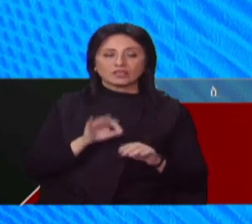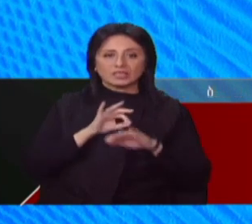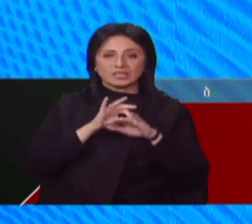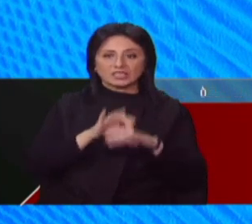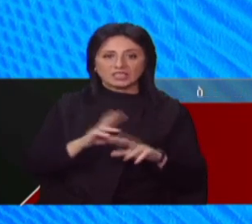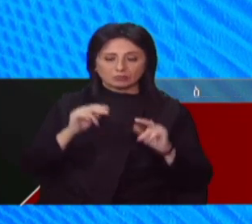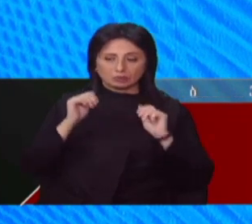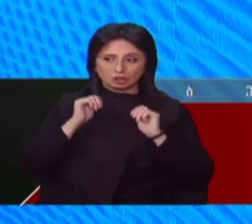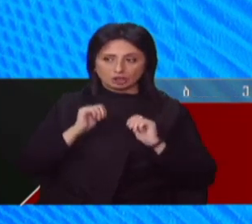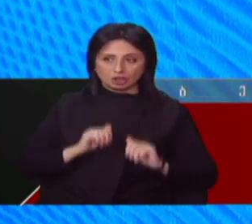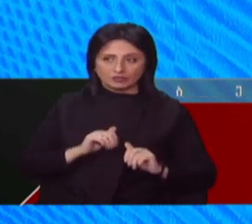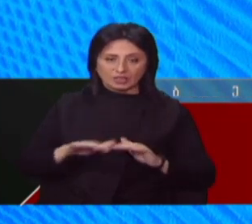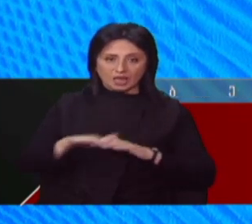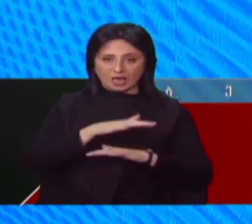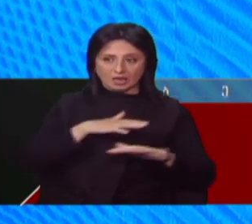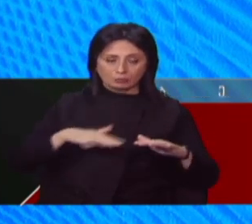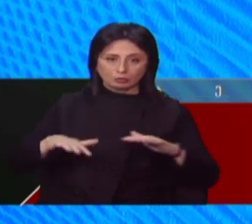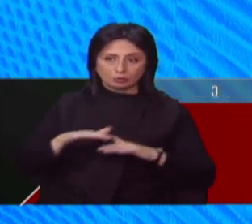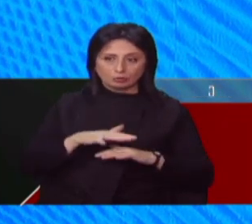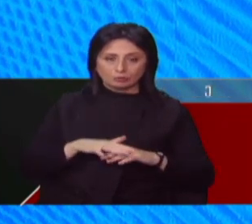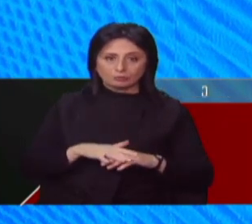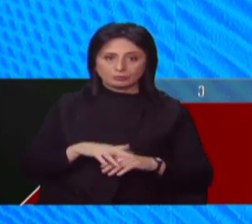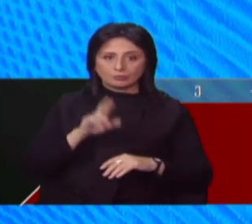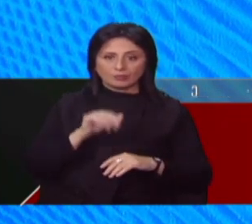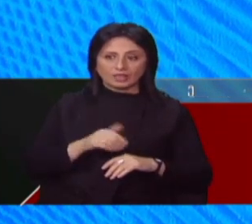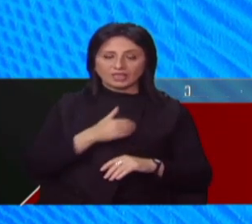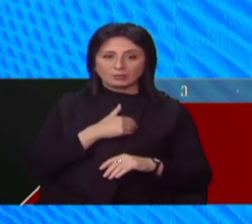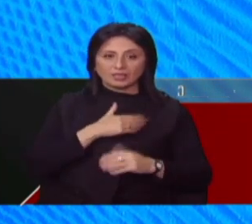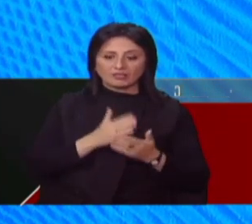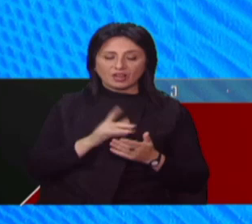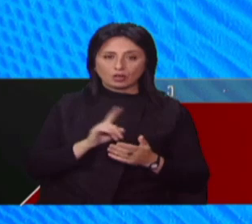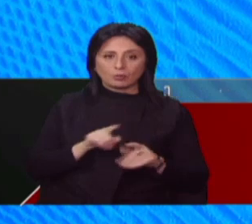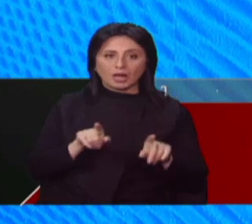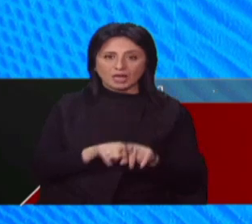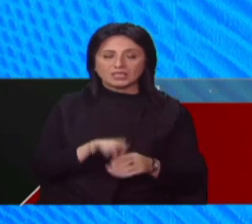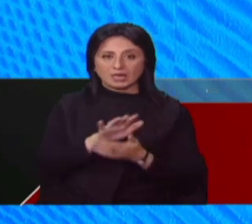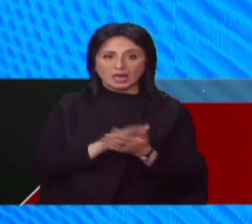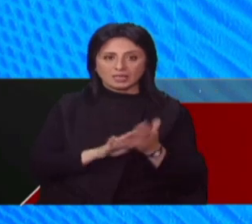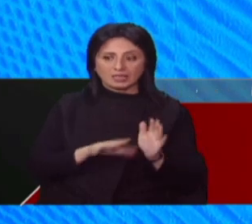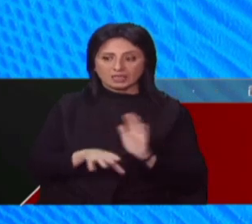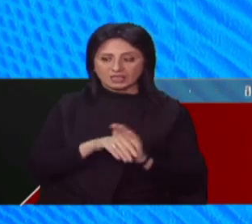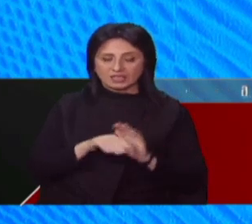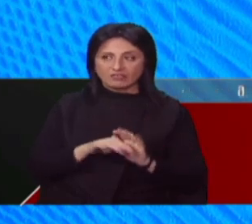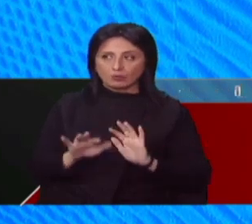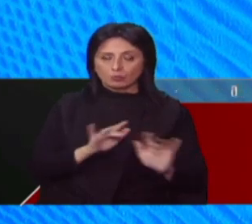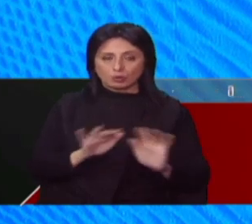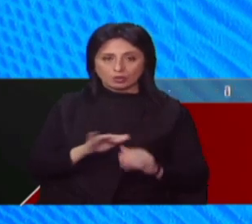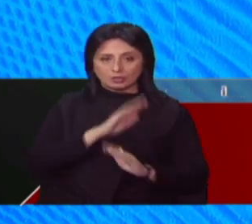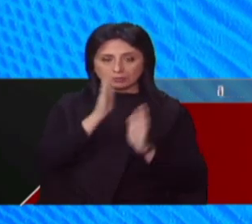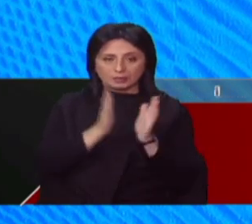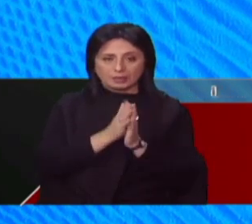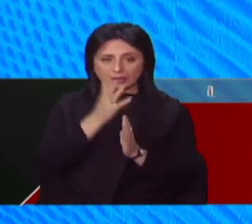Мартева, Швид, Каремоши, та имеди коксром асеве как зелдеба сарчено процесеби